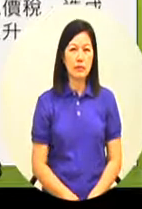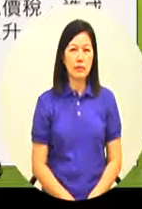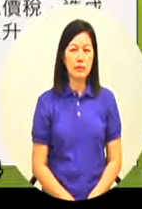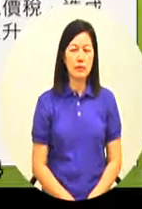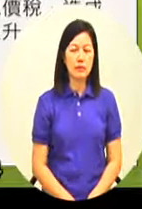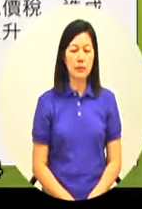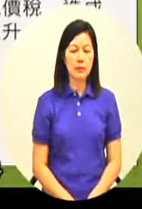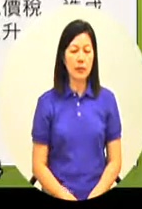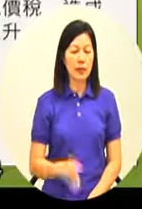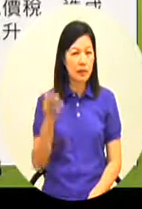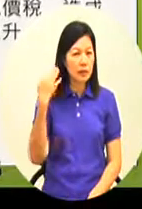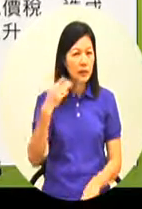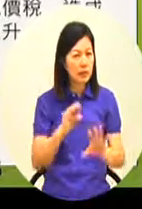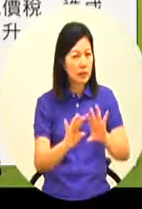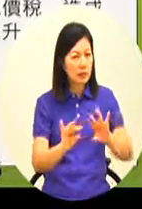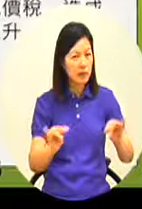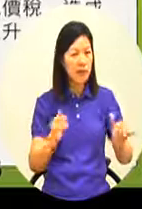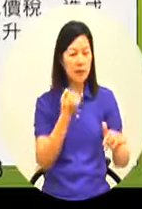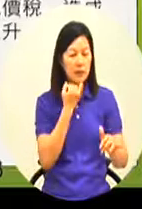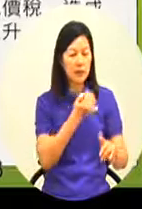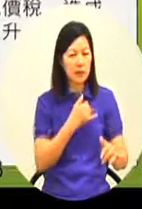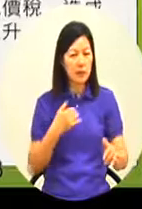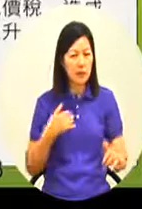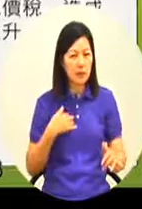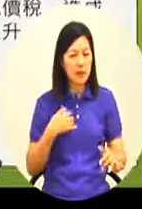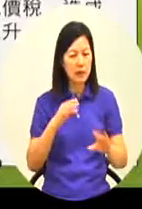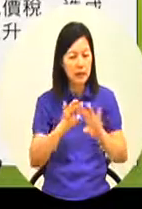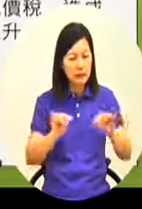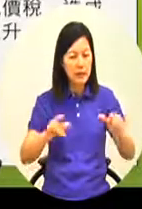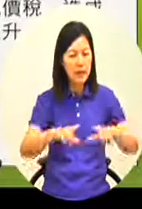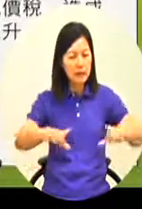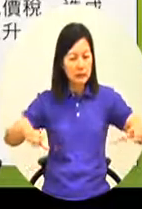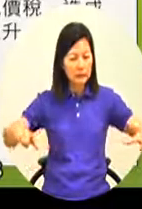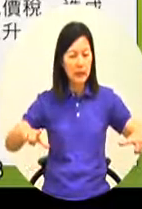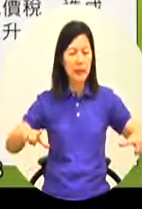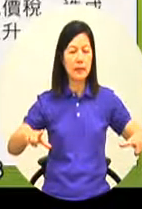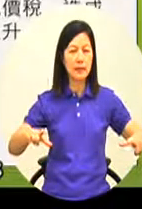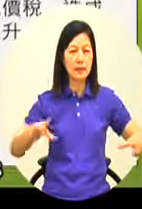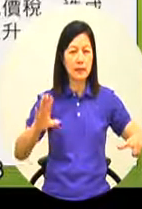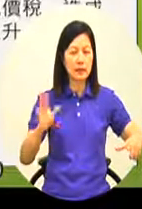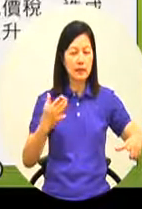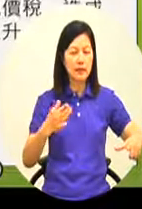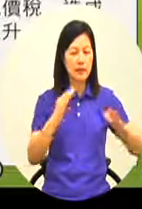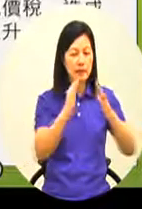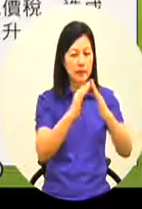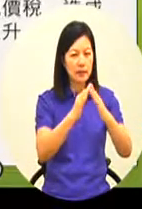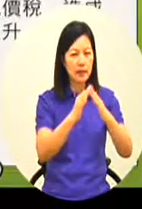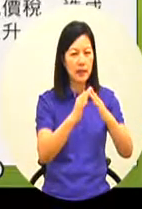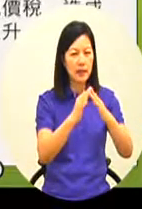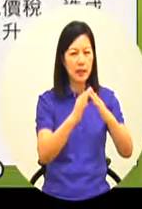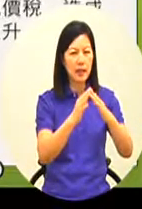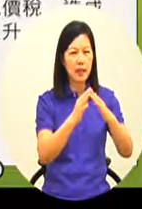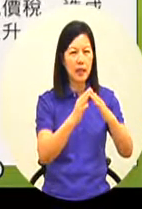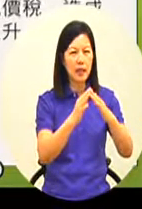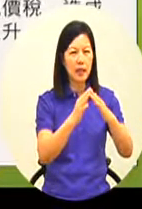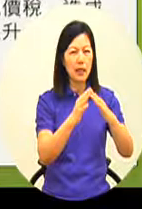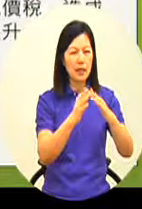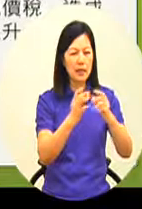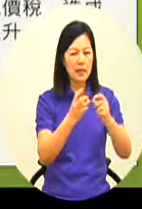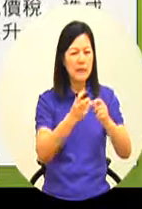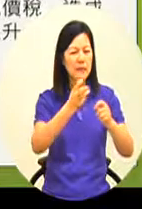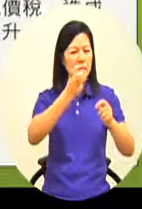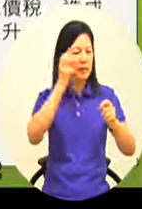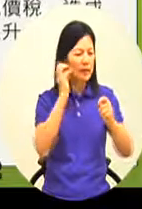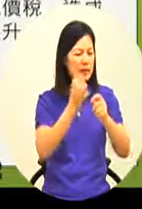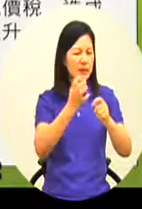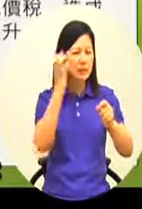地可能它是地大，但是它的厝已经都是